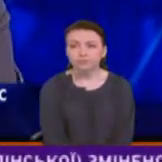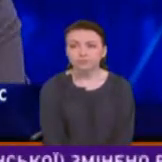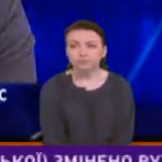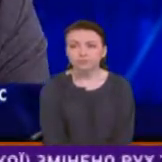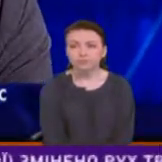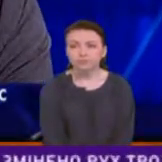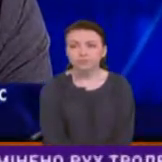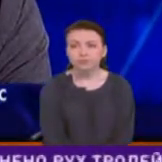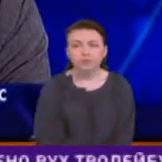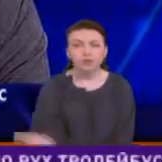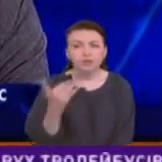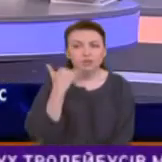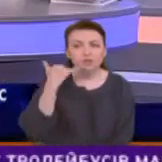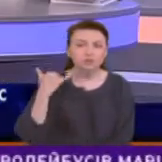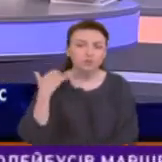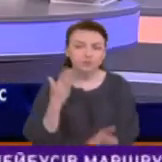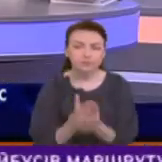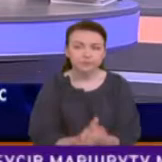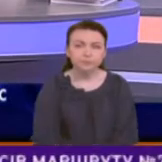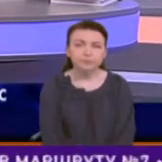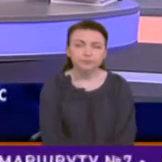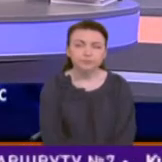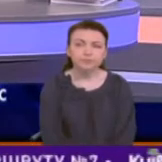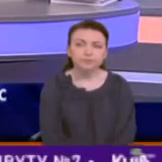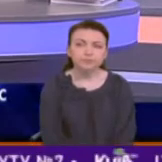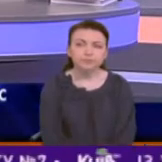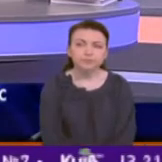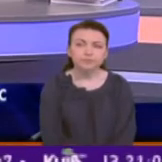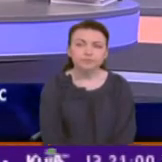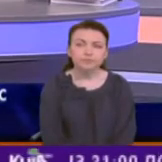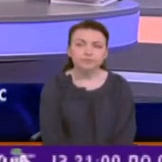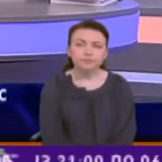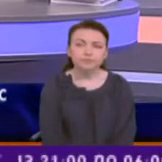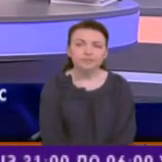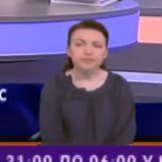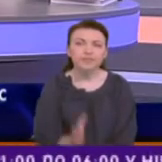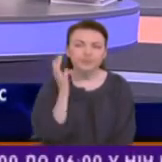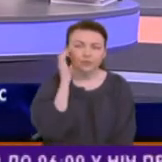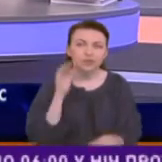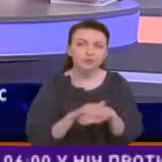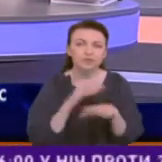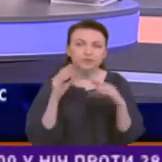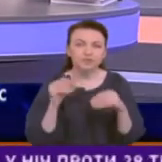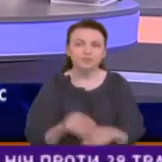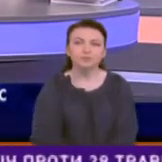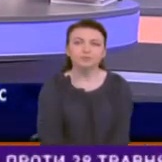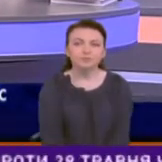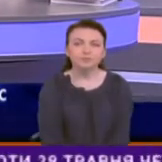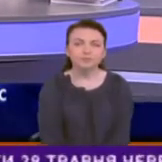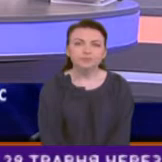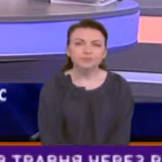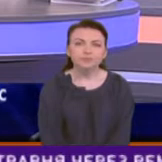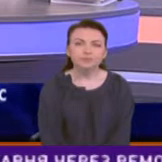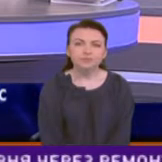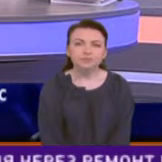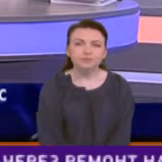інформація про це. Давайте, у нас є телефонний дзвінок на цей момент. Алло. Алло. Да. Да, слухаємо, добрий вечір. Я вірю